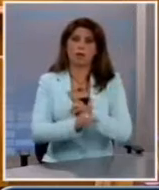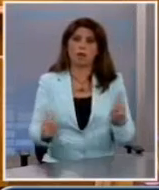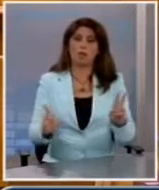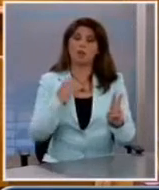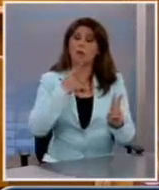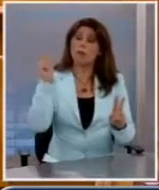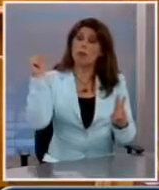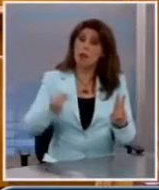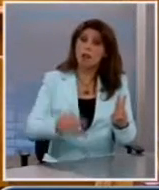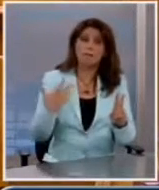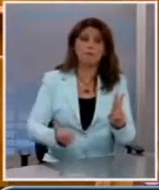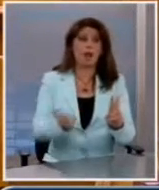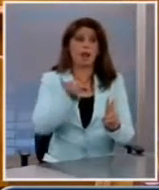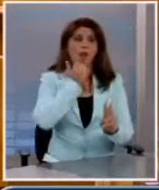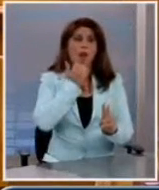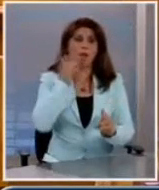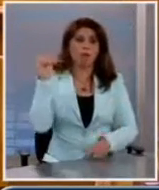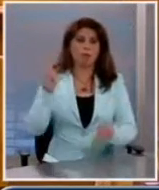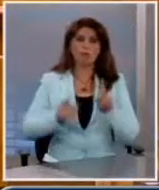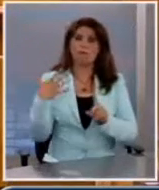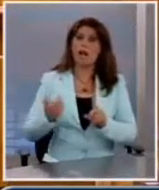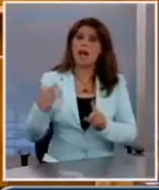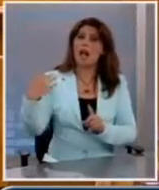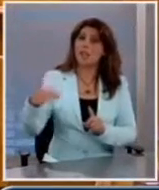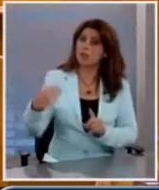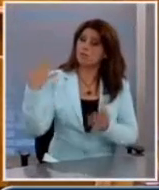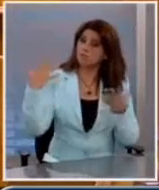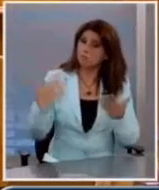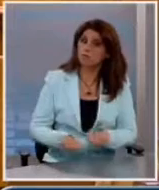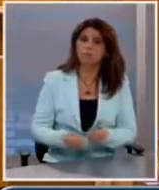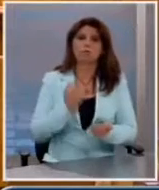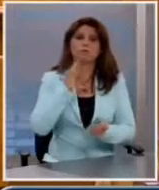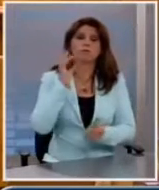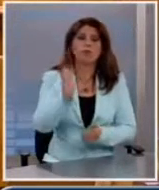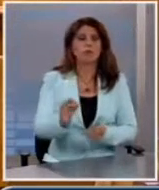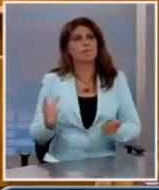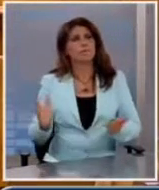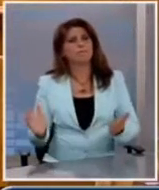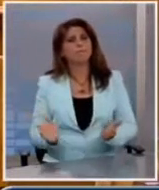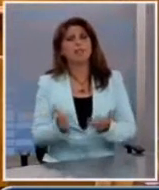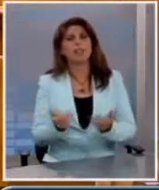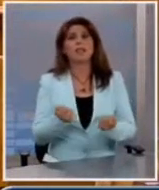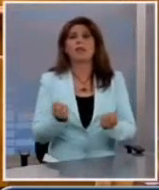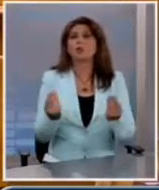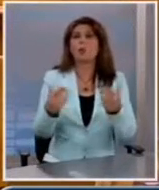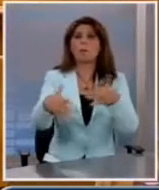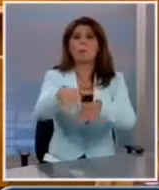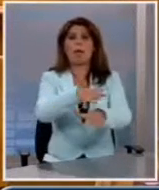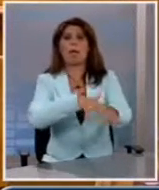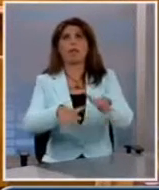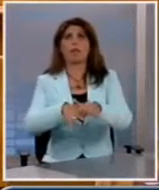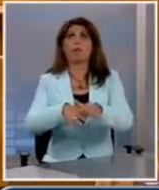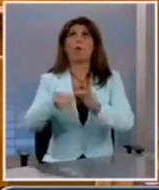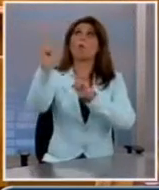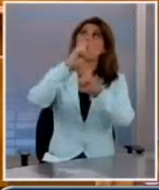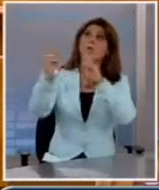υπήρξαν λάθη, υπήρξαν αδυναμίες που οδήγησαν, τέλος πάντων δεν ήρθε μεταφυσικά, δεν ήρθε από τον ουρανό